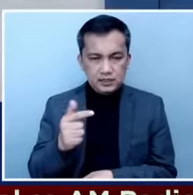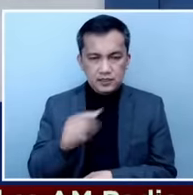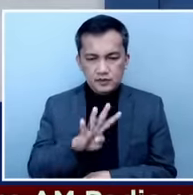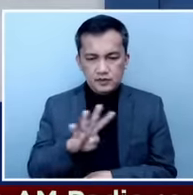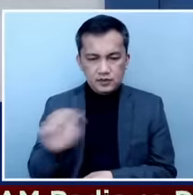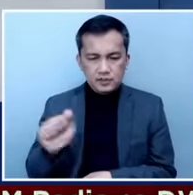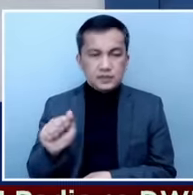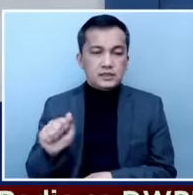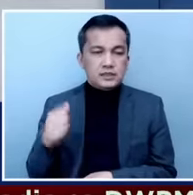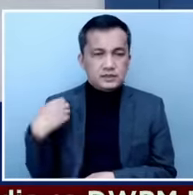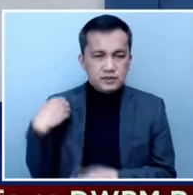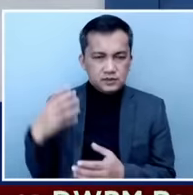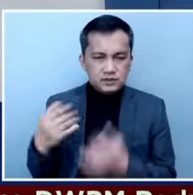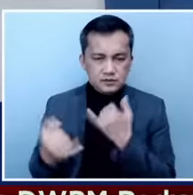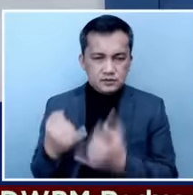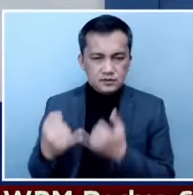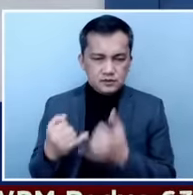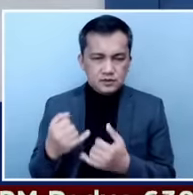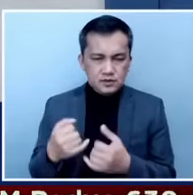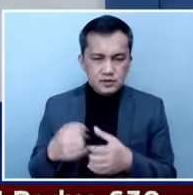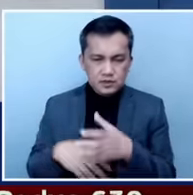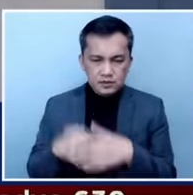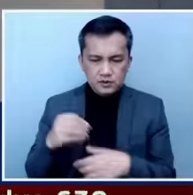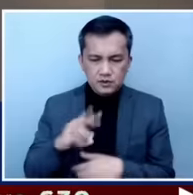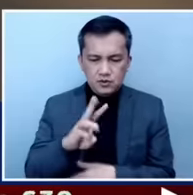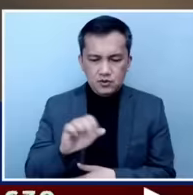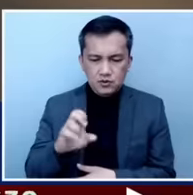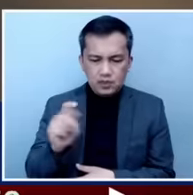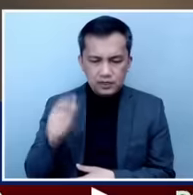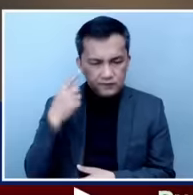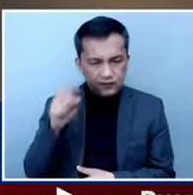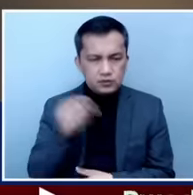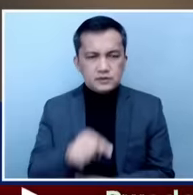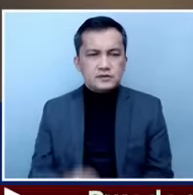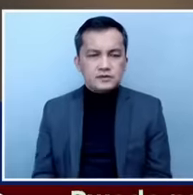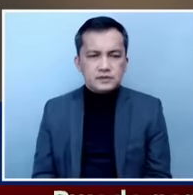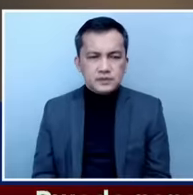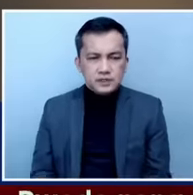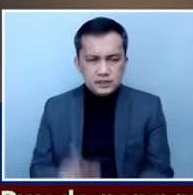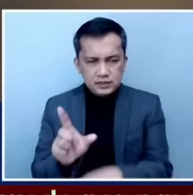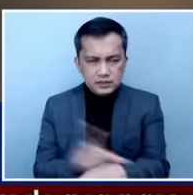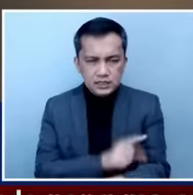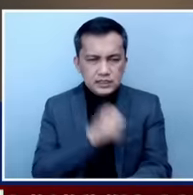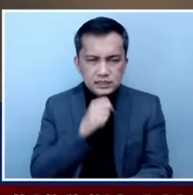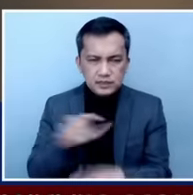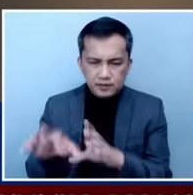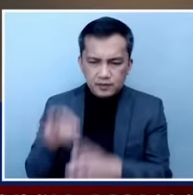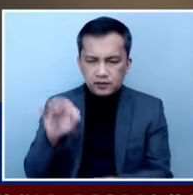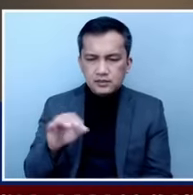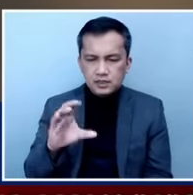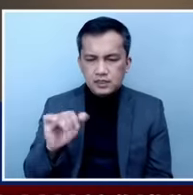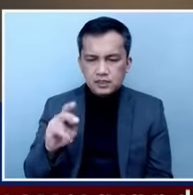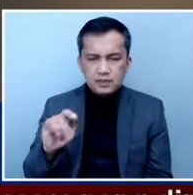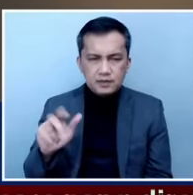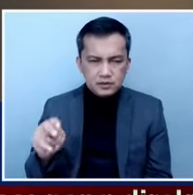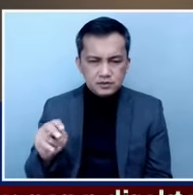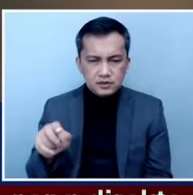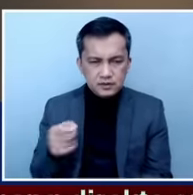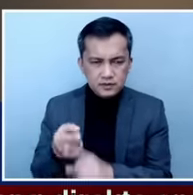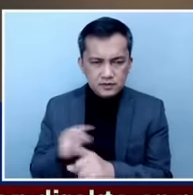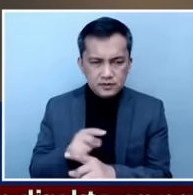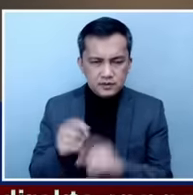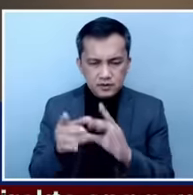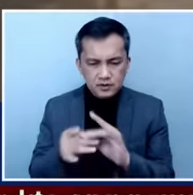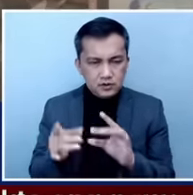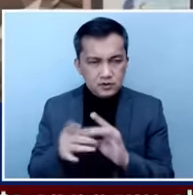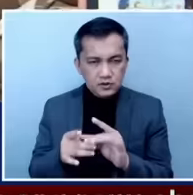opisyal hanggang sa lumabas ang arrest warrant laban sa kanya. Sa tagal nang hindi natatagpuan si Camilon at base sa mga salaysay ng